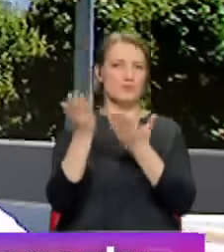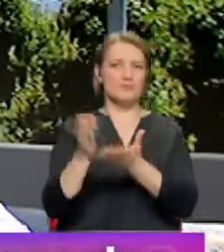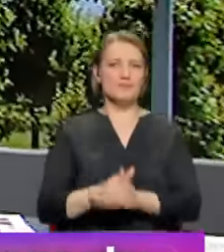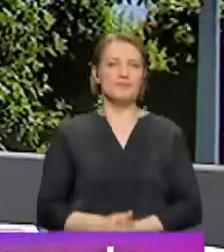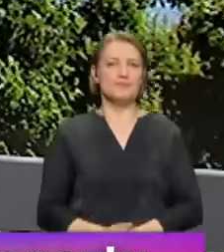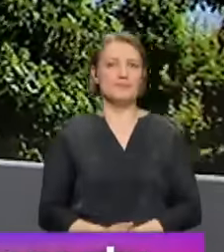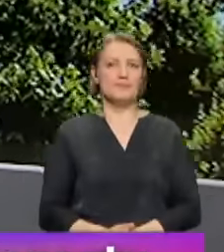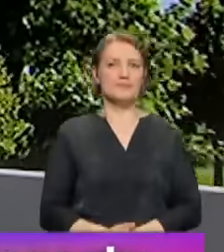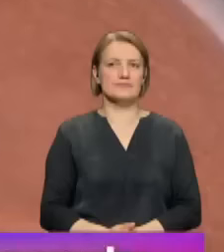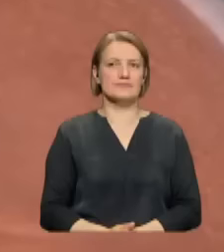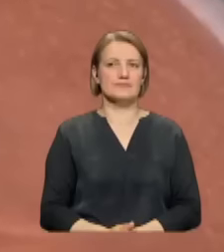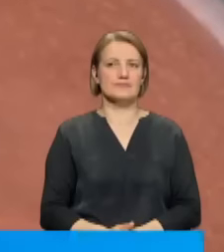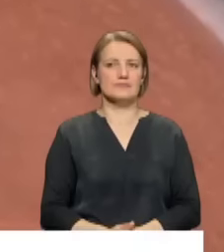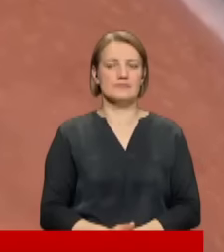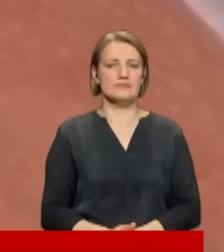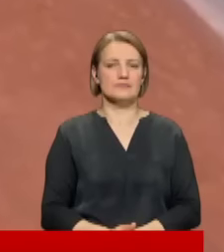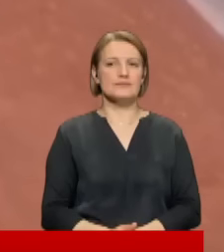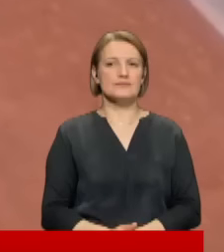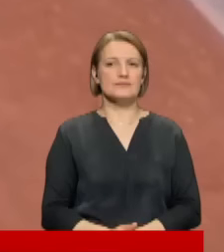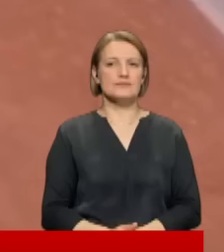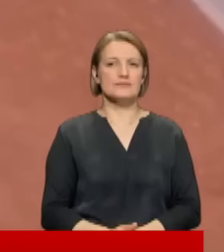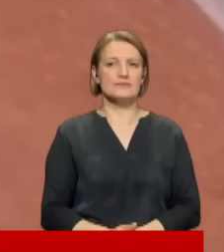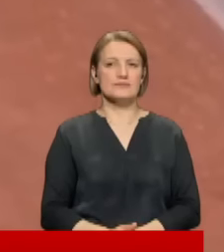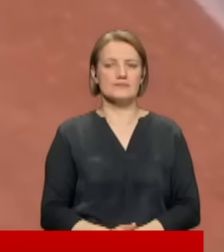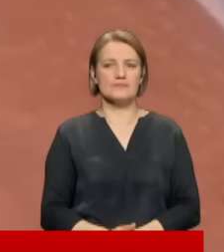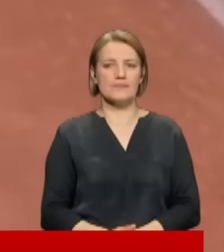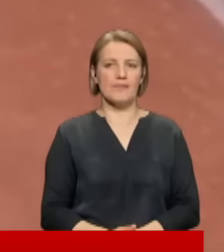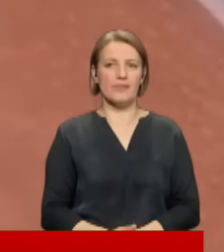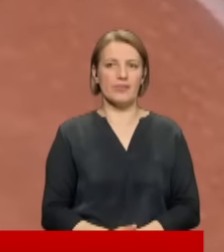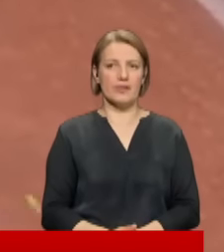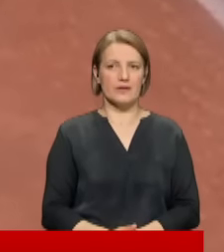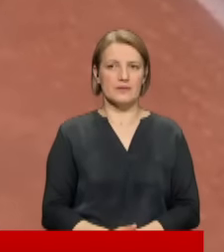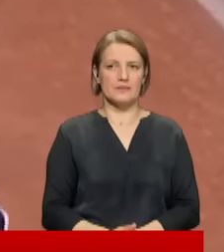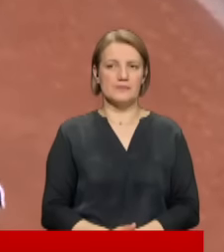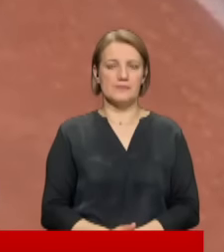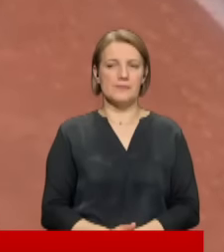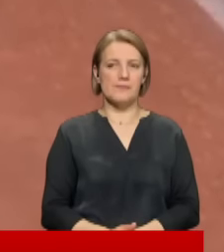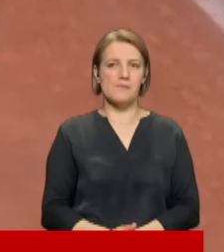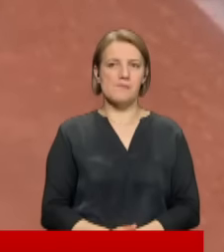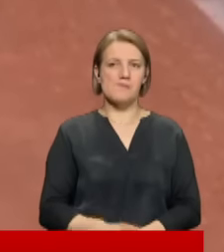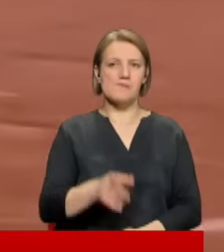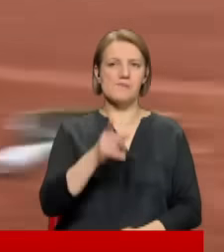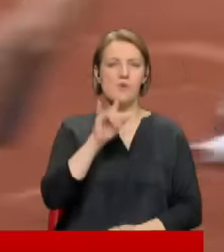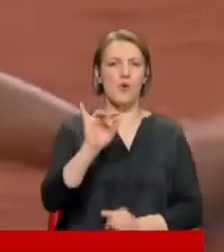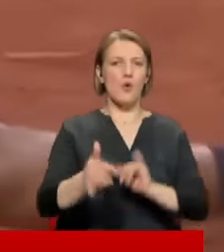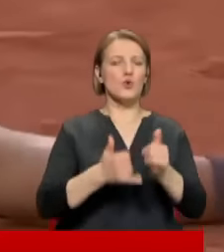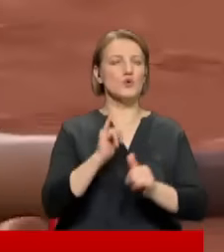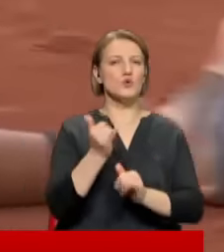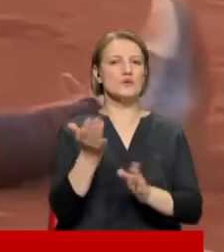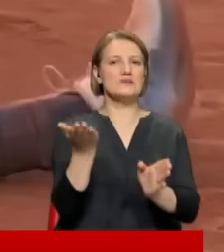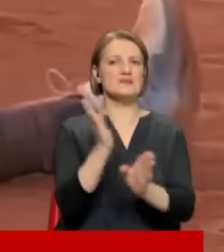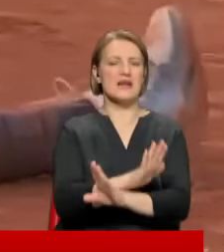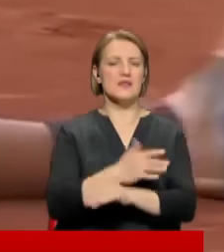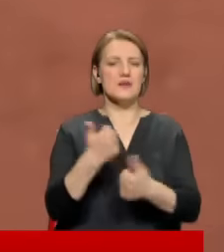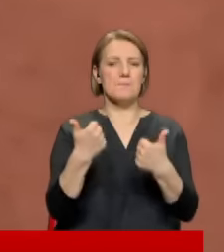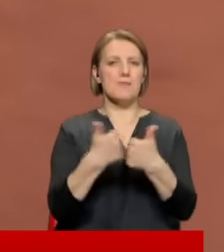Evet. oyun, set,